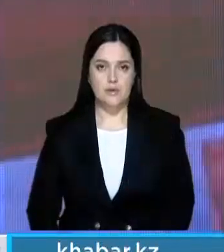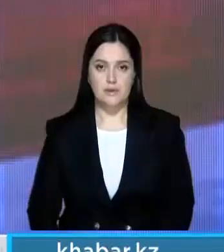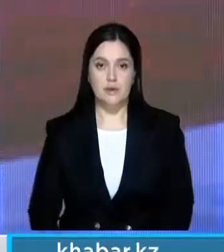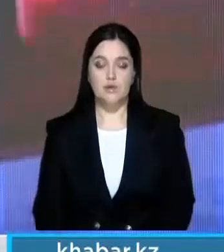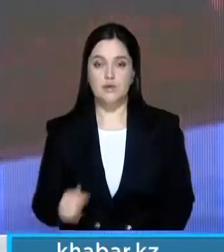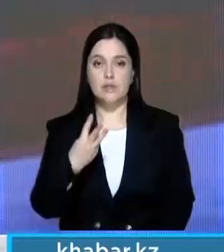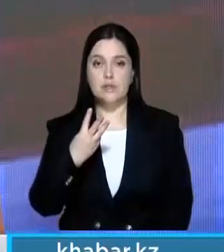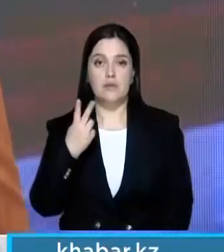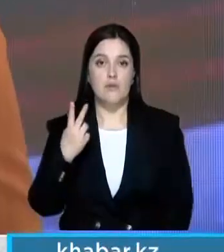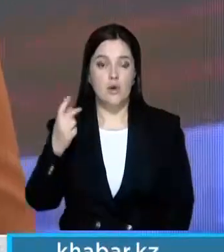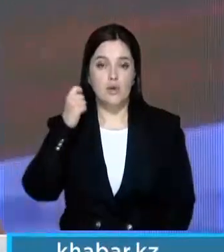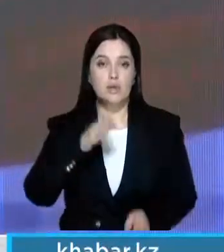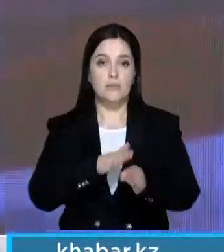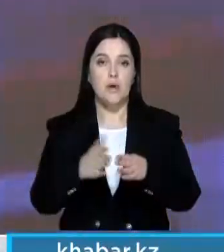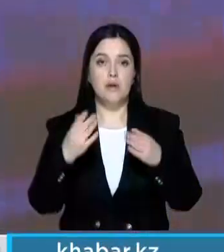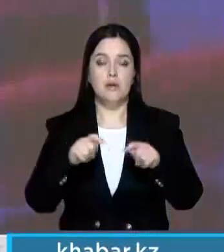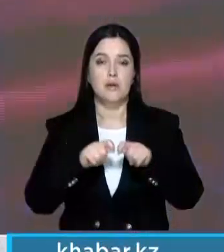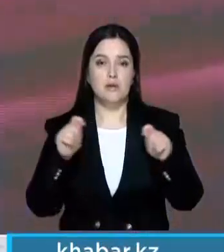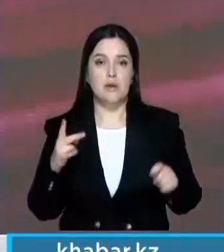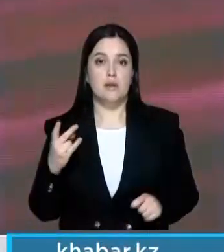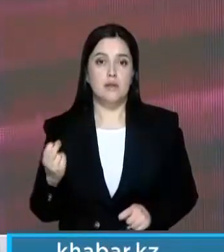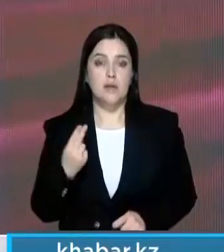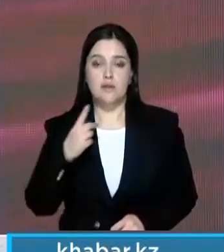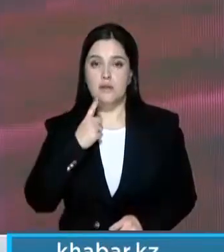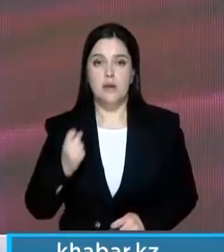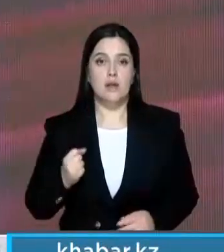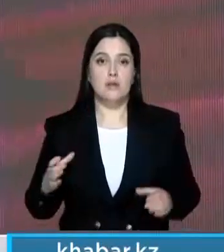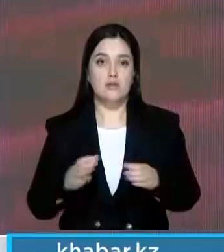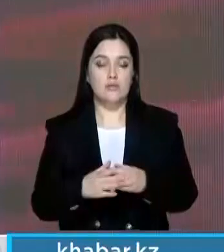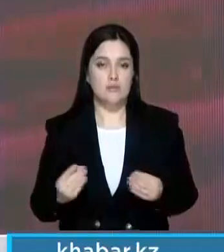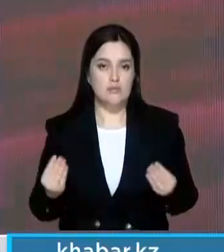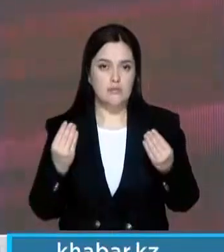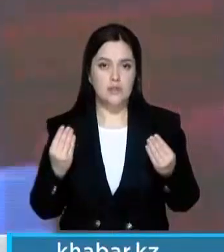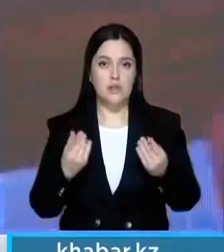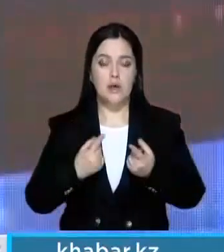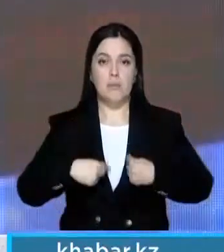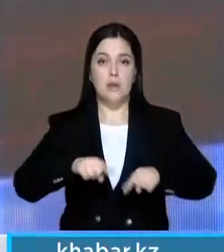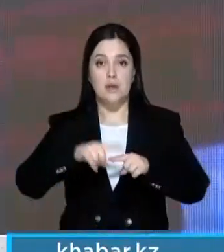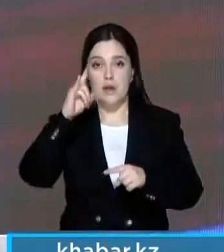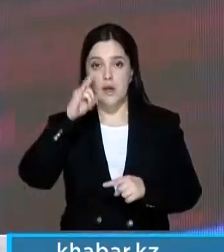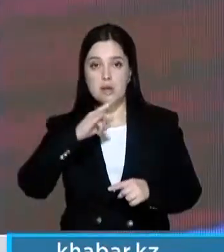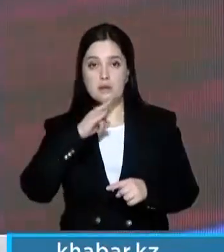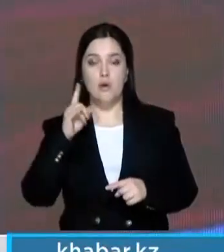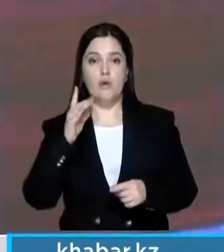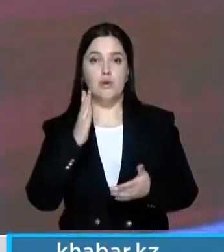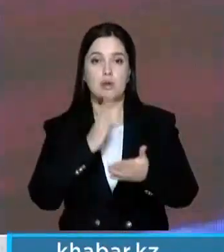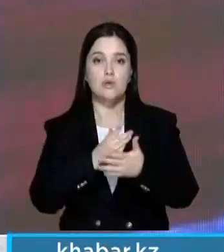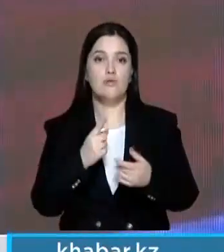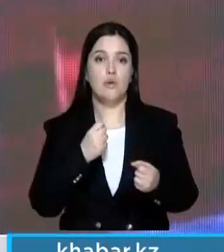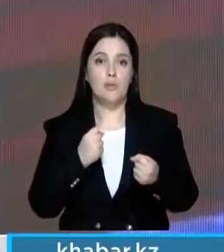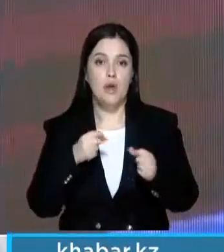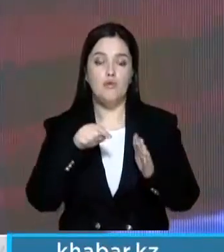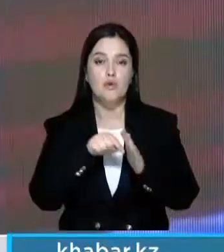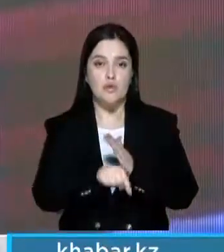Итак, сегодня исполняется 32 года со дня образования Национальной гвардии. Это престижное подразделение казахстанской армии вносит свой вклад